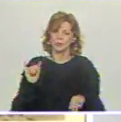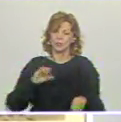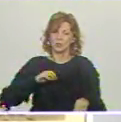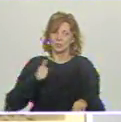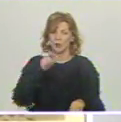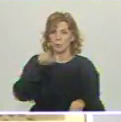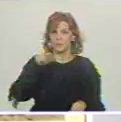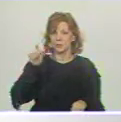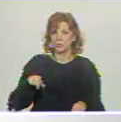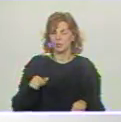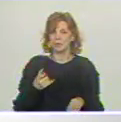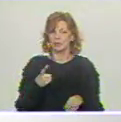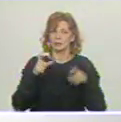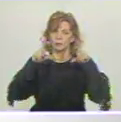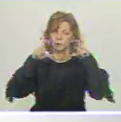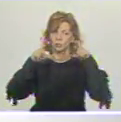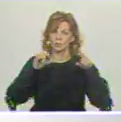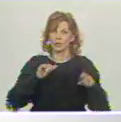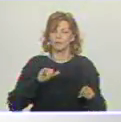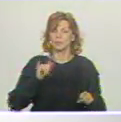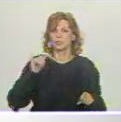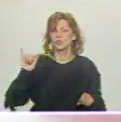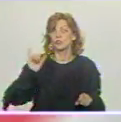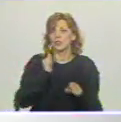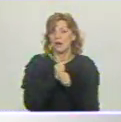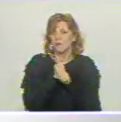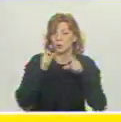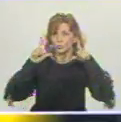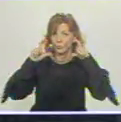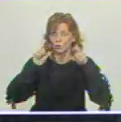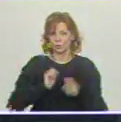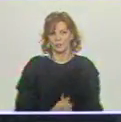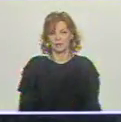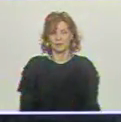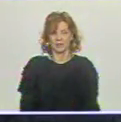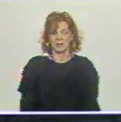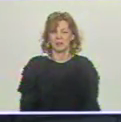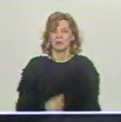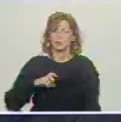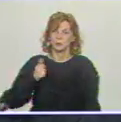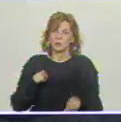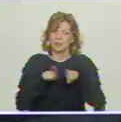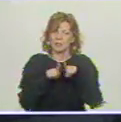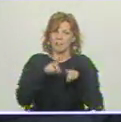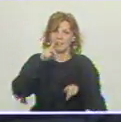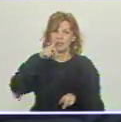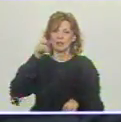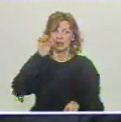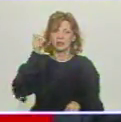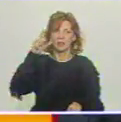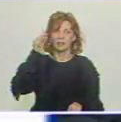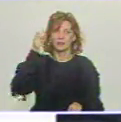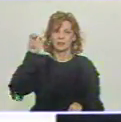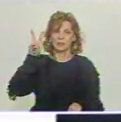cel mai important, ne-am dat seama cine a făcut fotografia. Sunteți ca niște detectivi. Exact, exact. Setul de